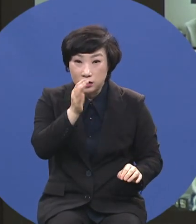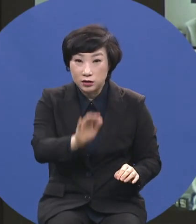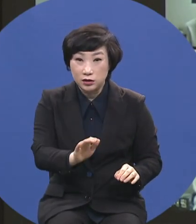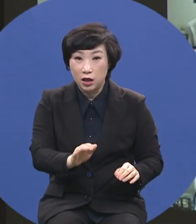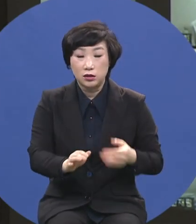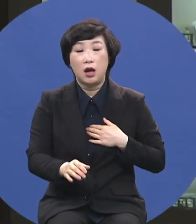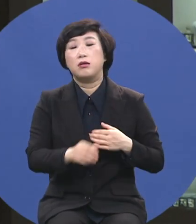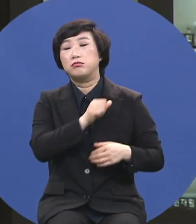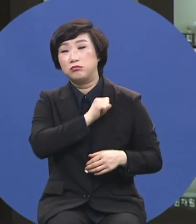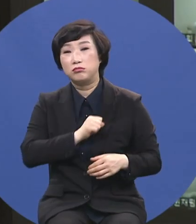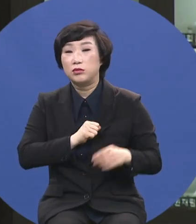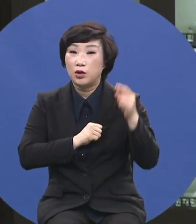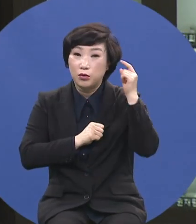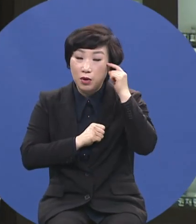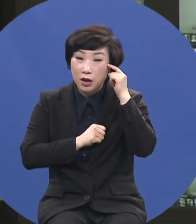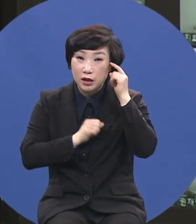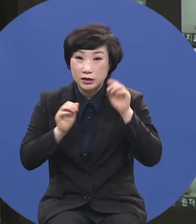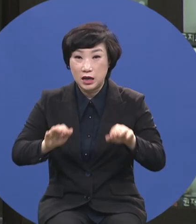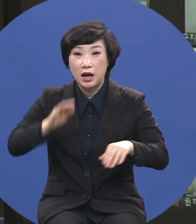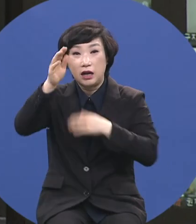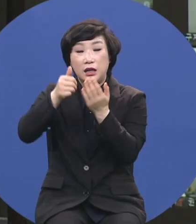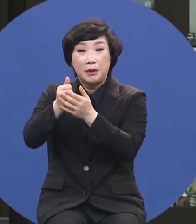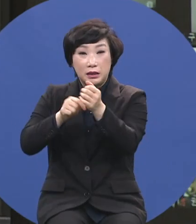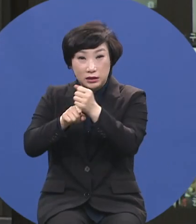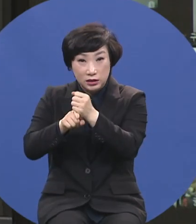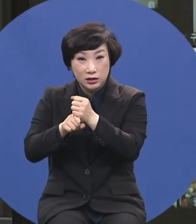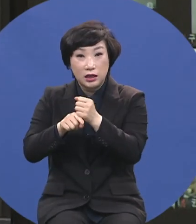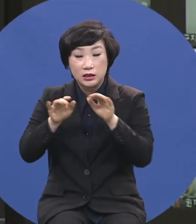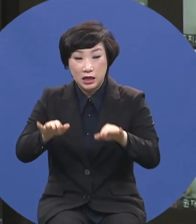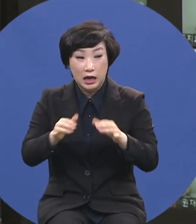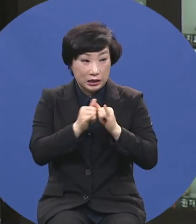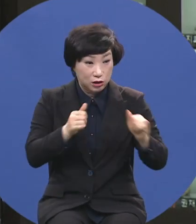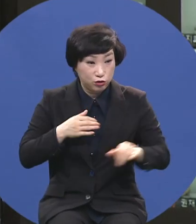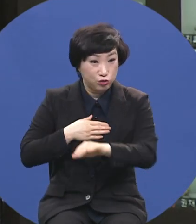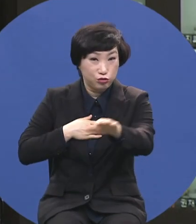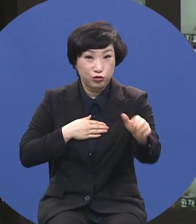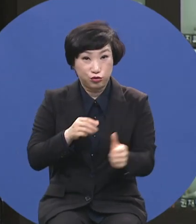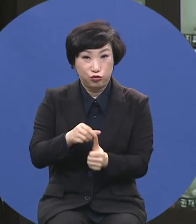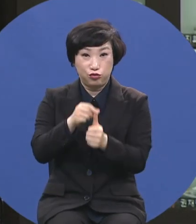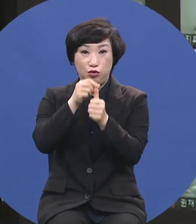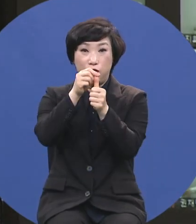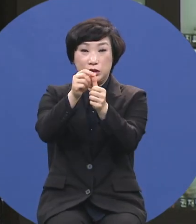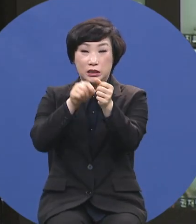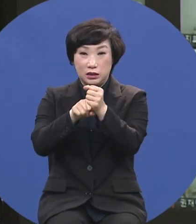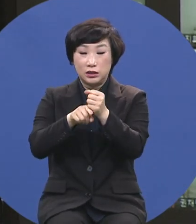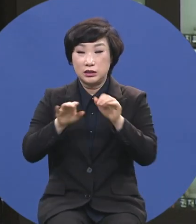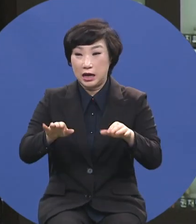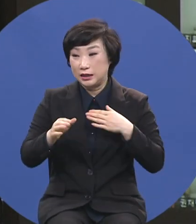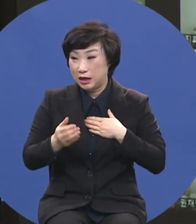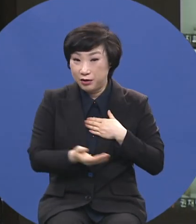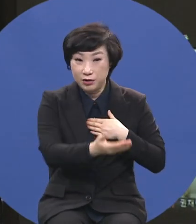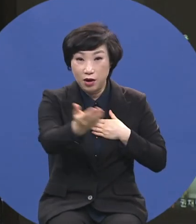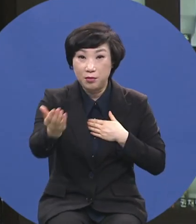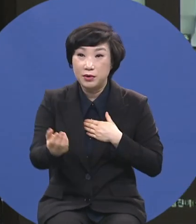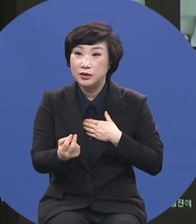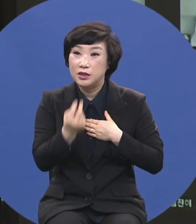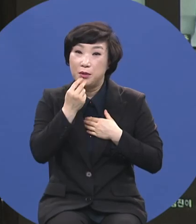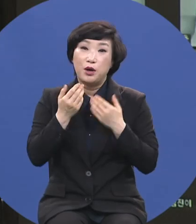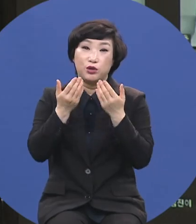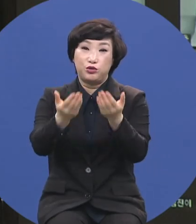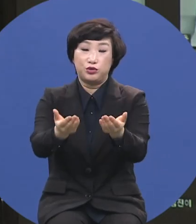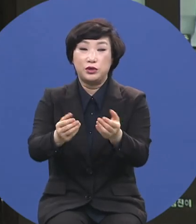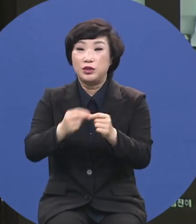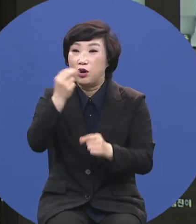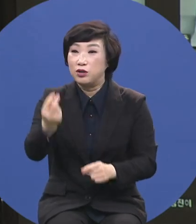하지 않는 이유는 하나님의 뜻이, 인류 구원의 뜻이, 나와 여러분에게 생명